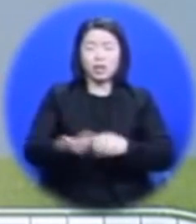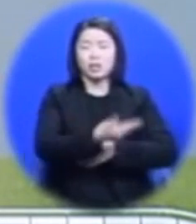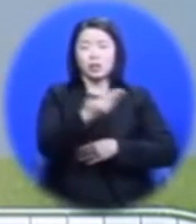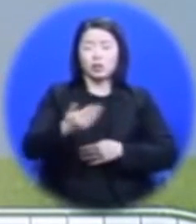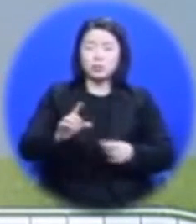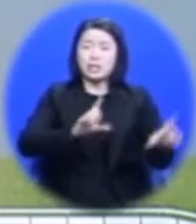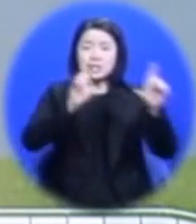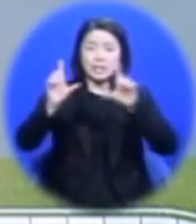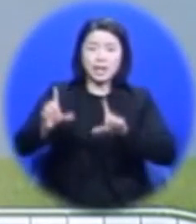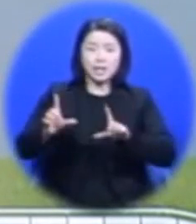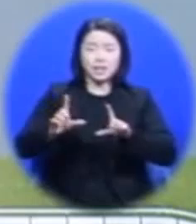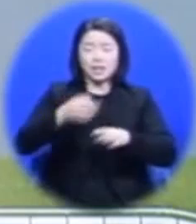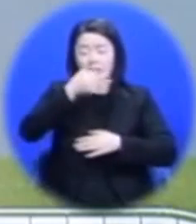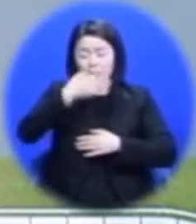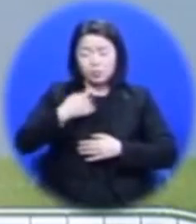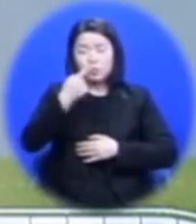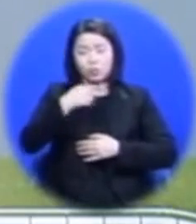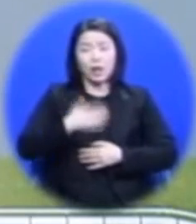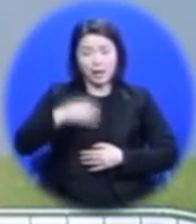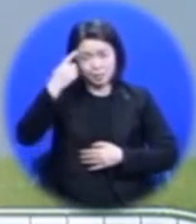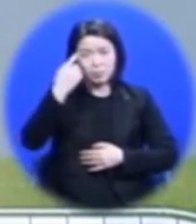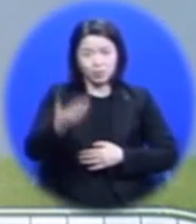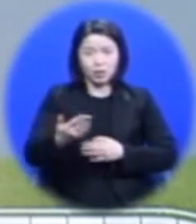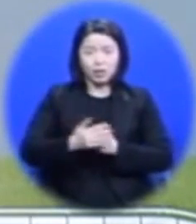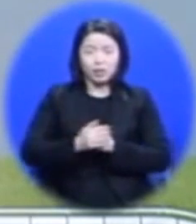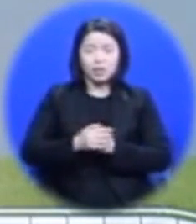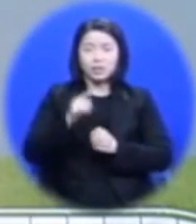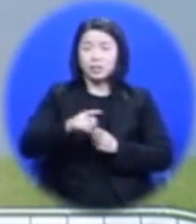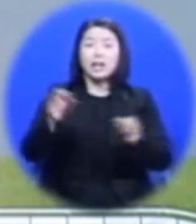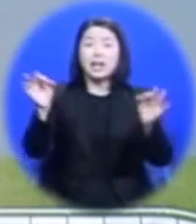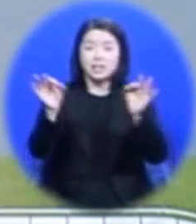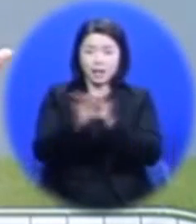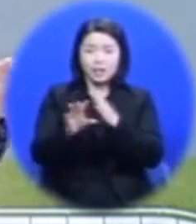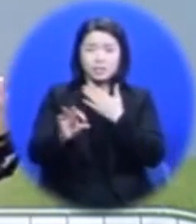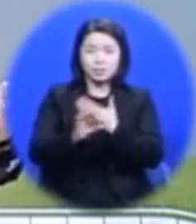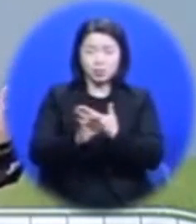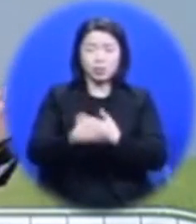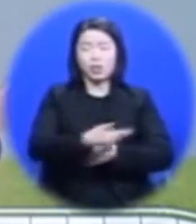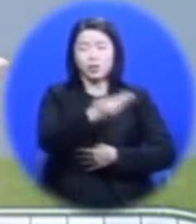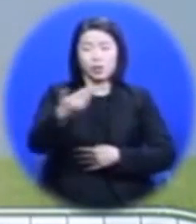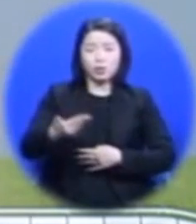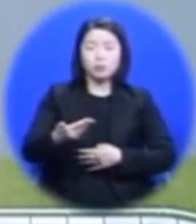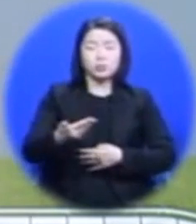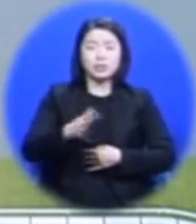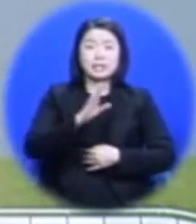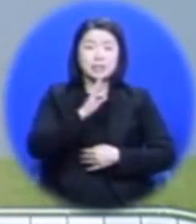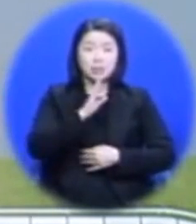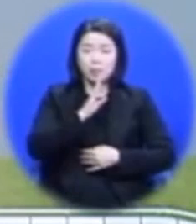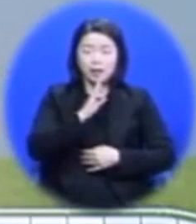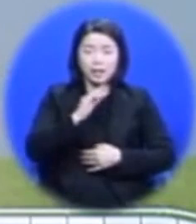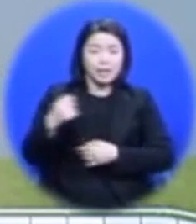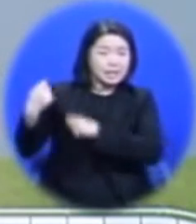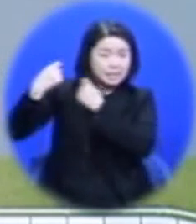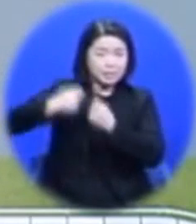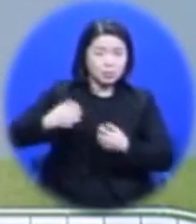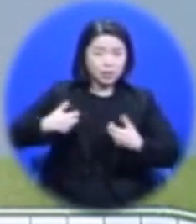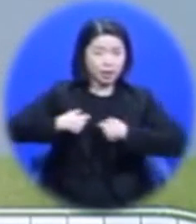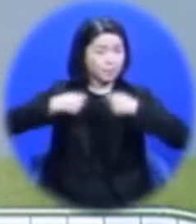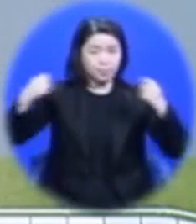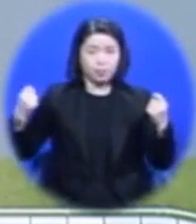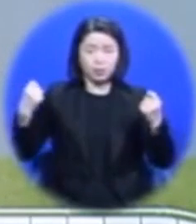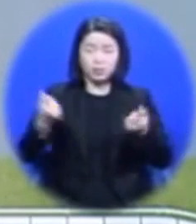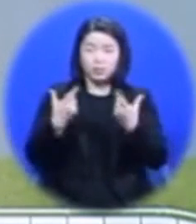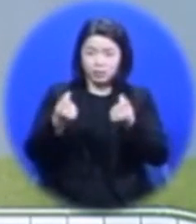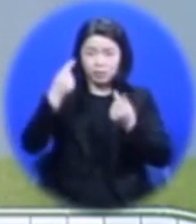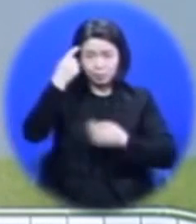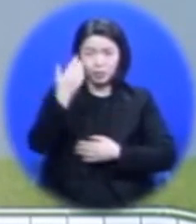살기가 힘든 줄 아십니까? 그런 게 없어지면 그러면 여러분들은 정말 짐을 다 벗어버리는 것이겠습니까?